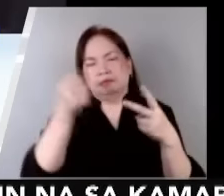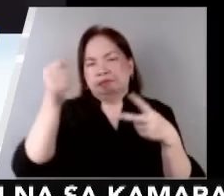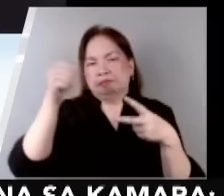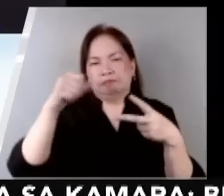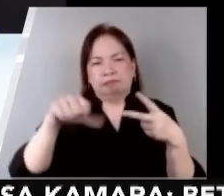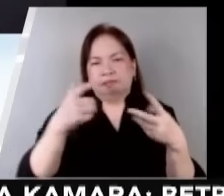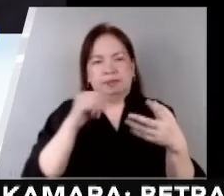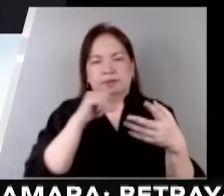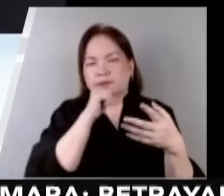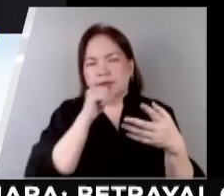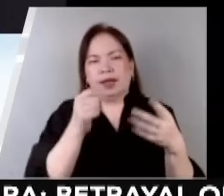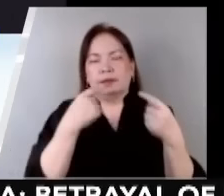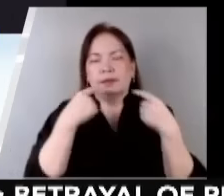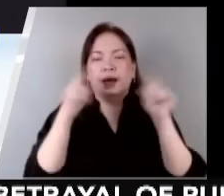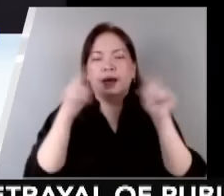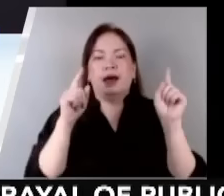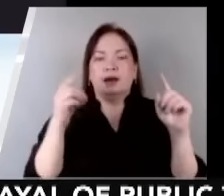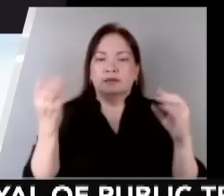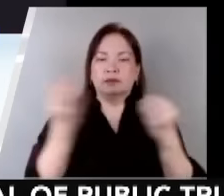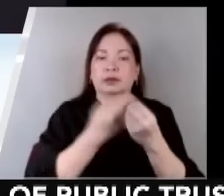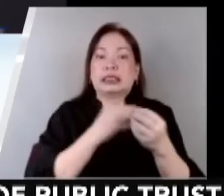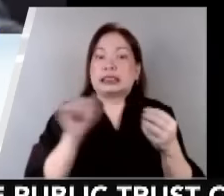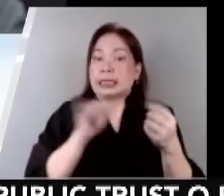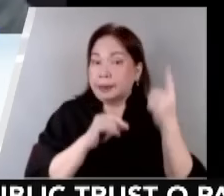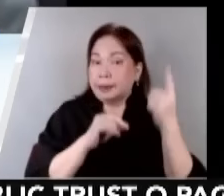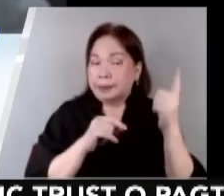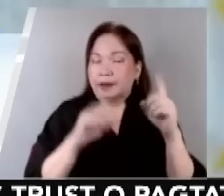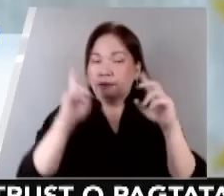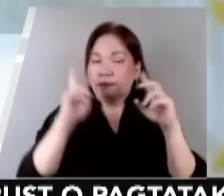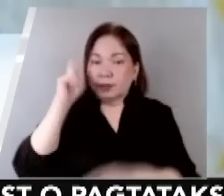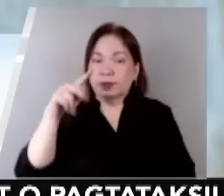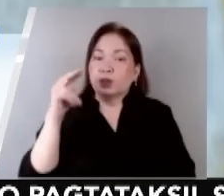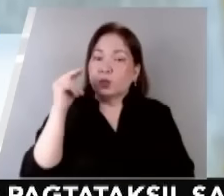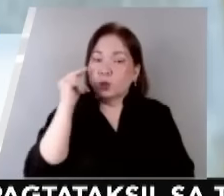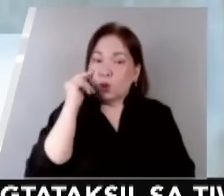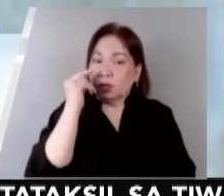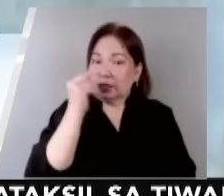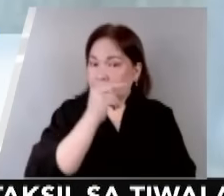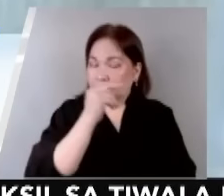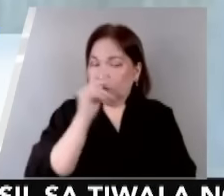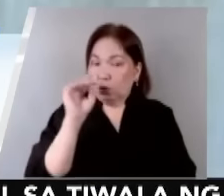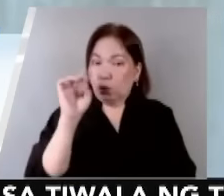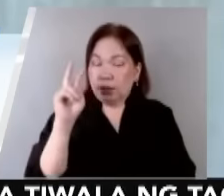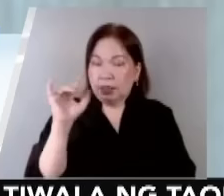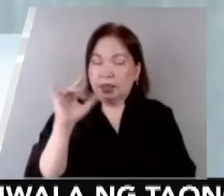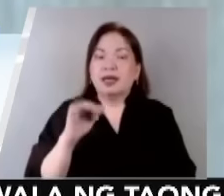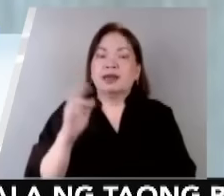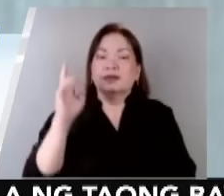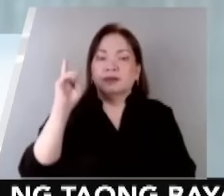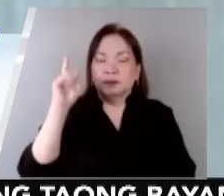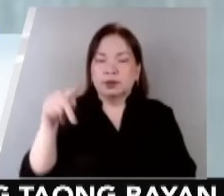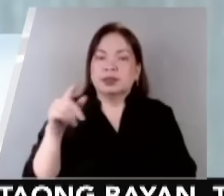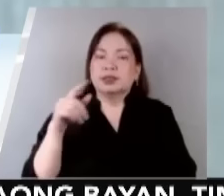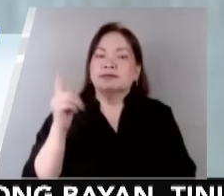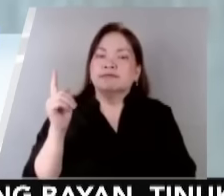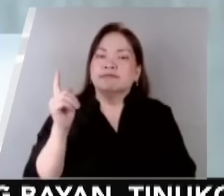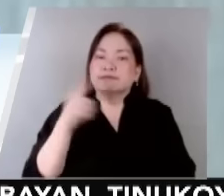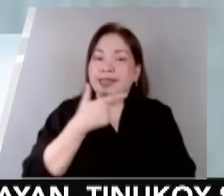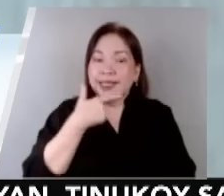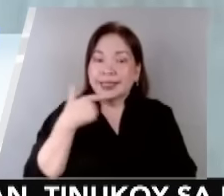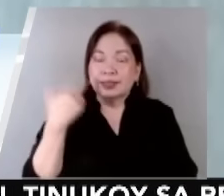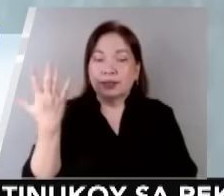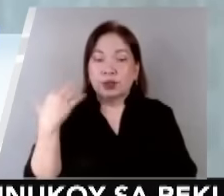ng impeachment complaint kina Vice President Noli De Castro noong 2005 at Lenny Robredo noong 2017, pero walang